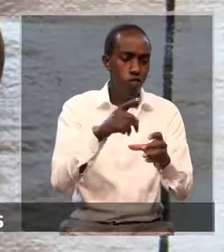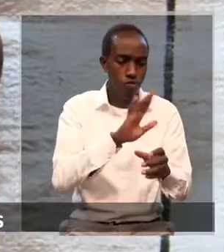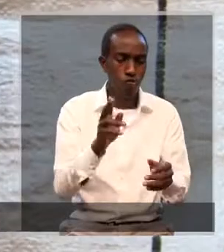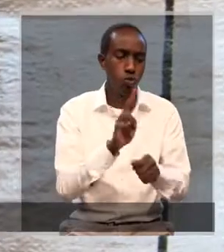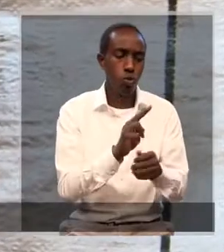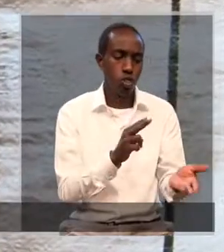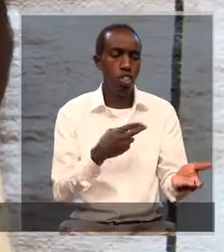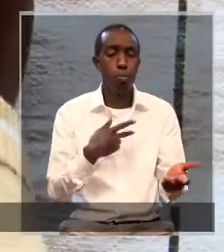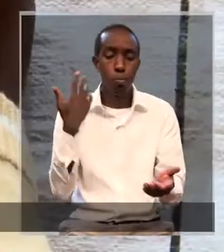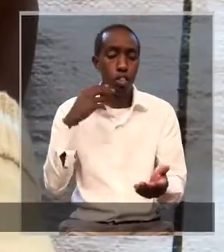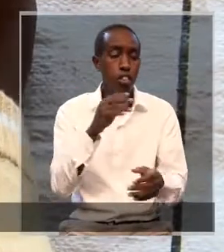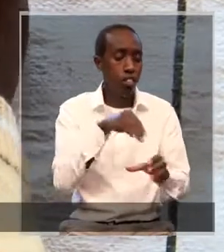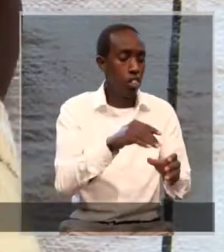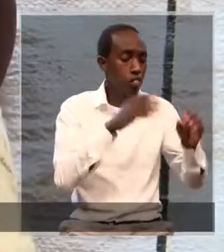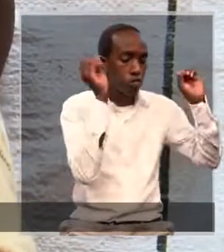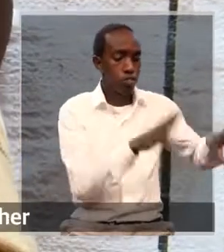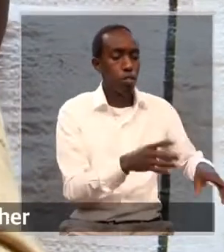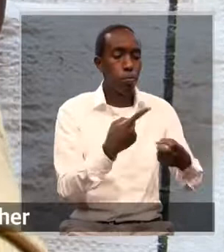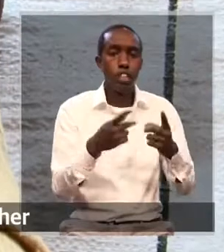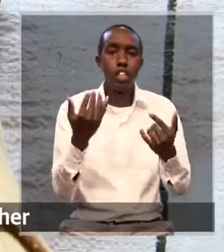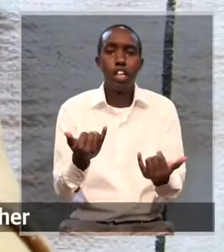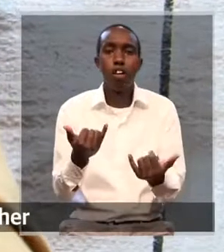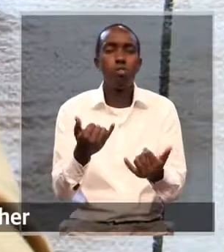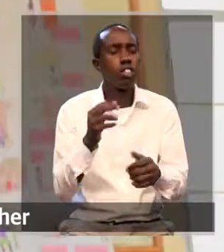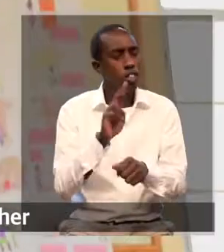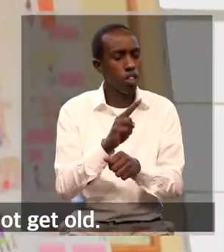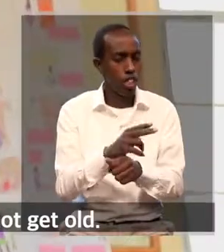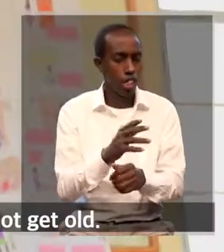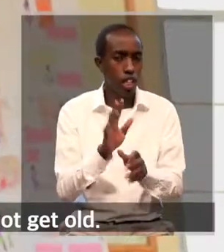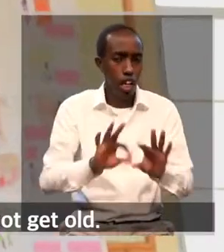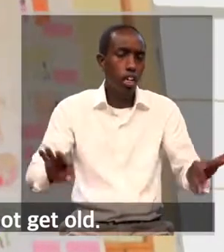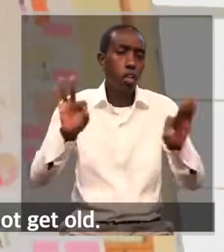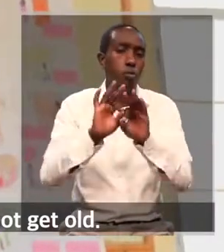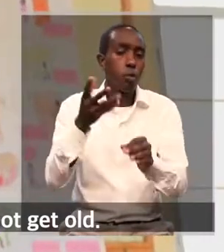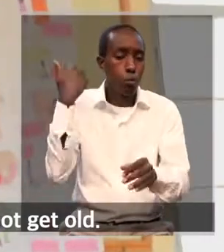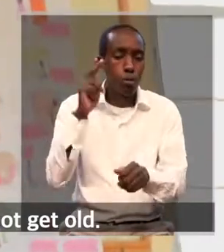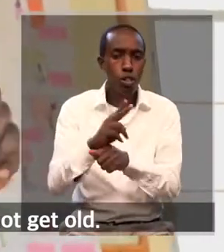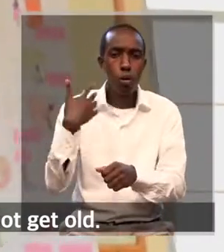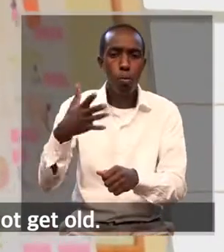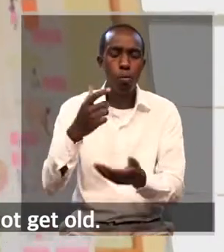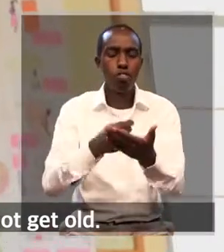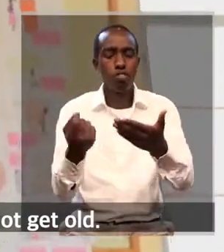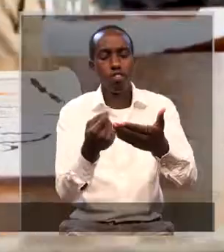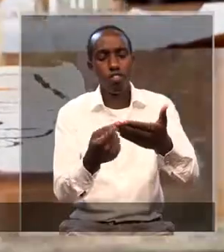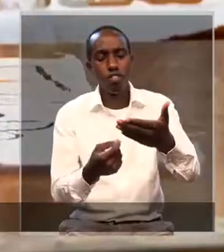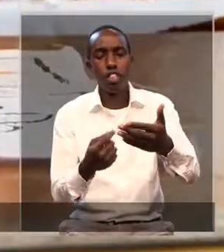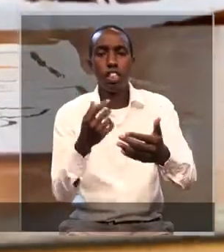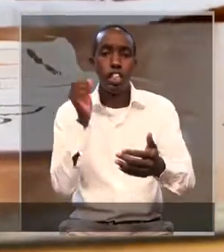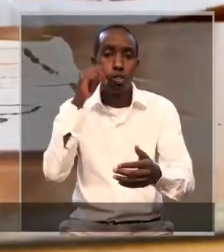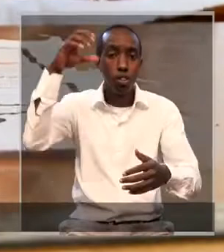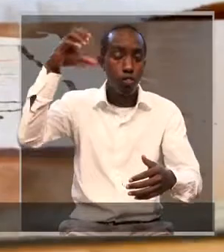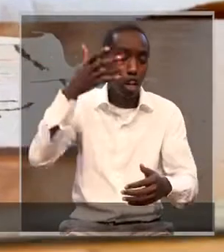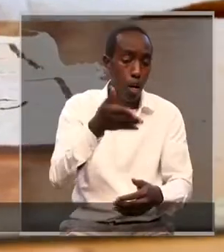ifamo umunyu twarayijugunyaga iyo mifuka ariko ubu ngubu ni igikoresho gikomeye aho twakoreshaga ibipapuro tubishushanyaho ejo